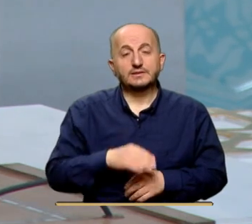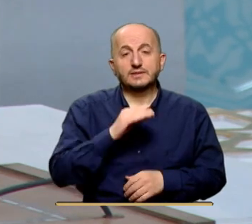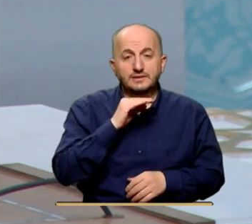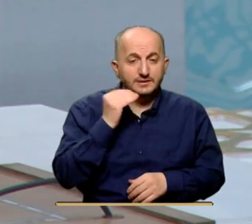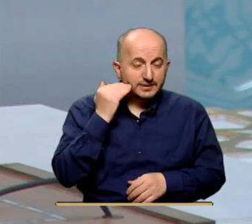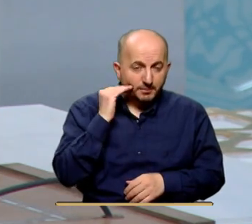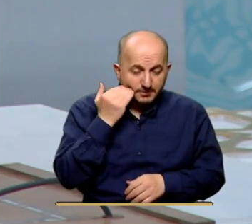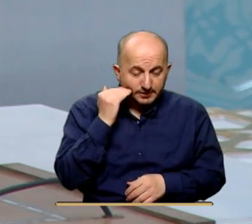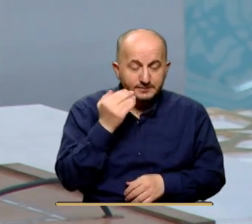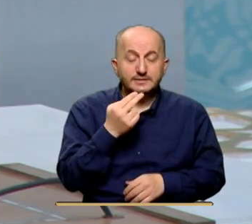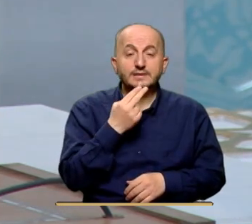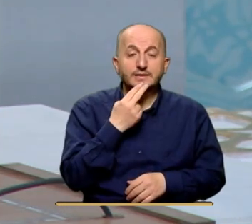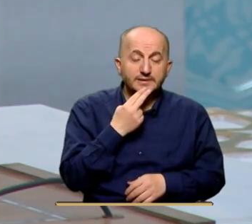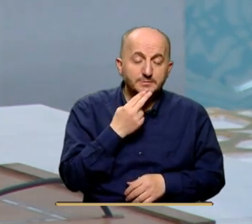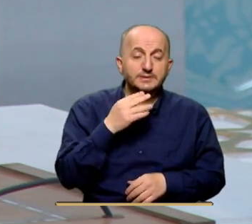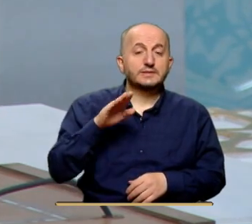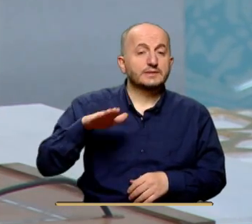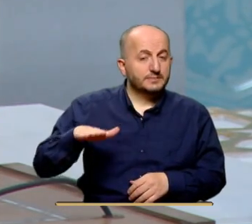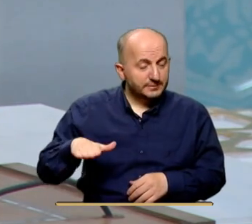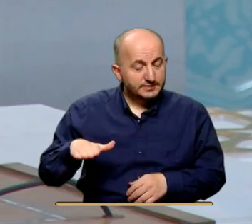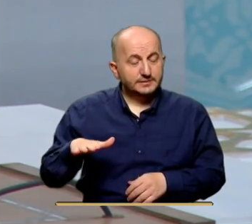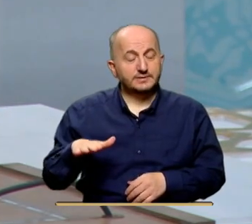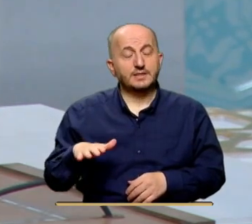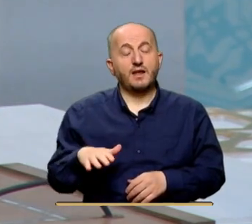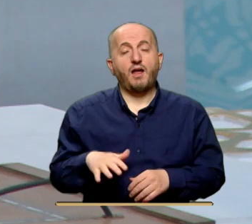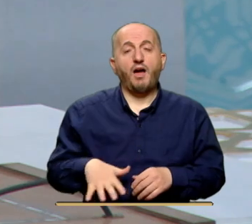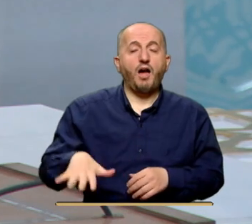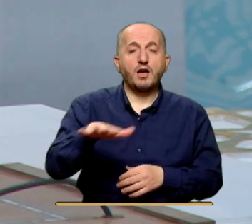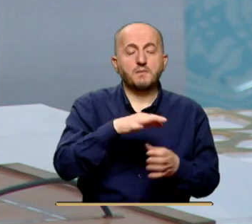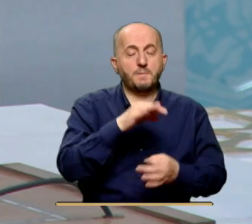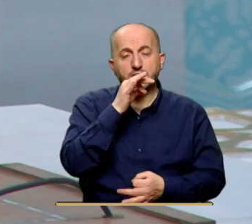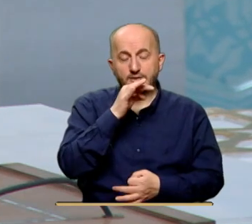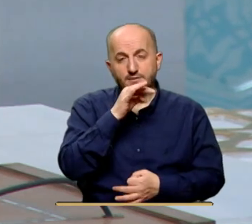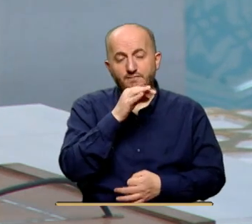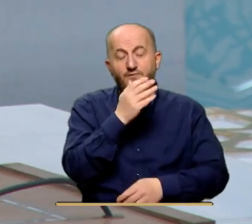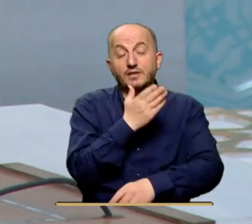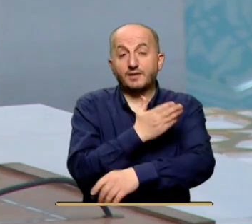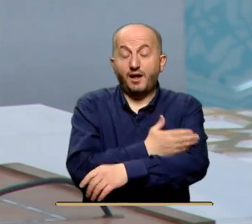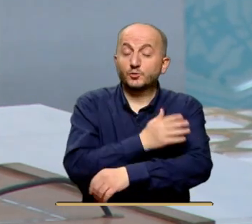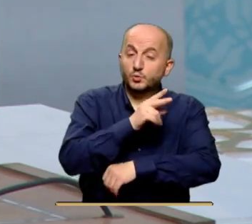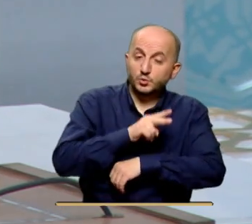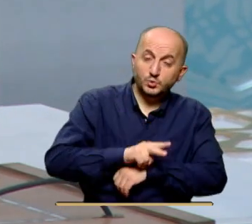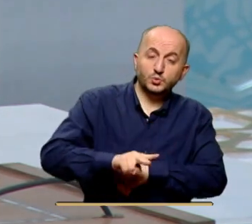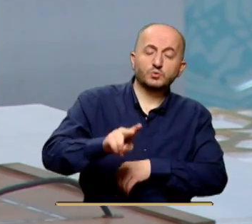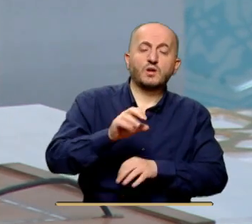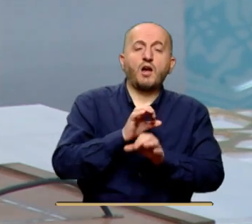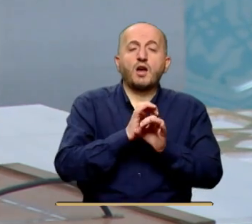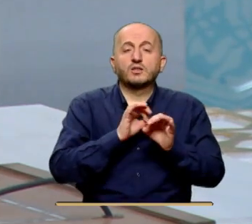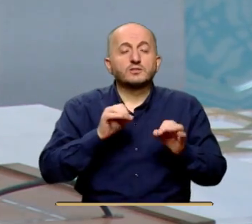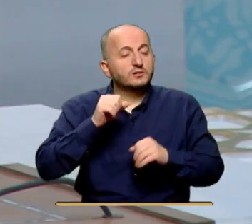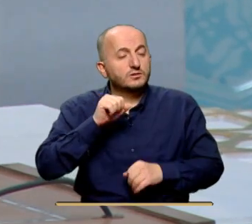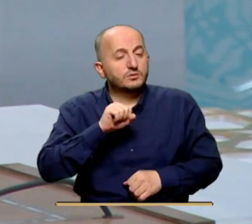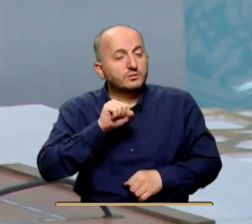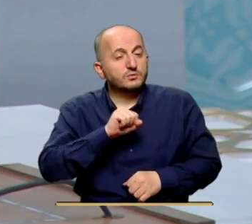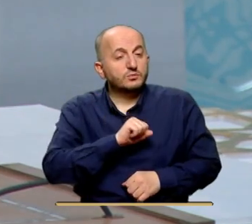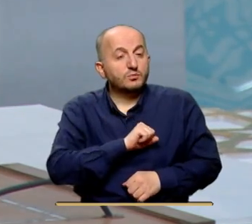ninemiz, kadınımız, kızımız, her biri vatan uğrunda hiç endişe